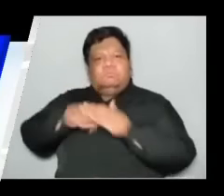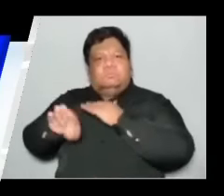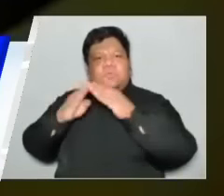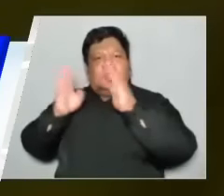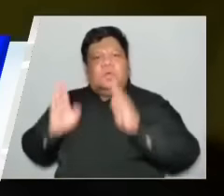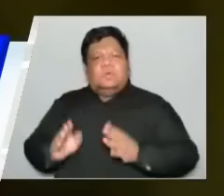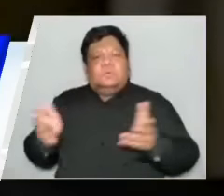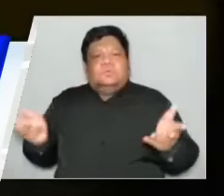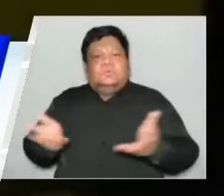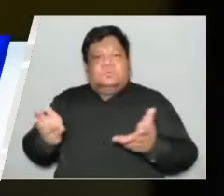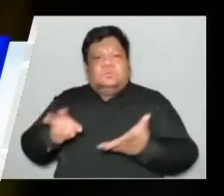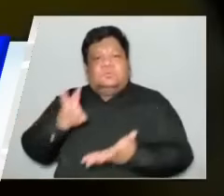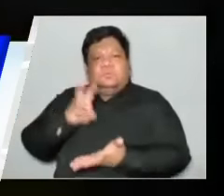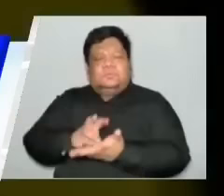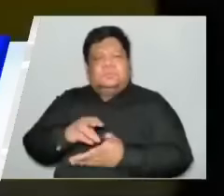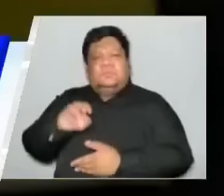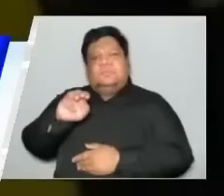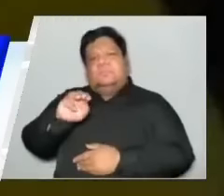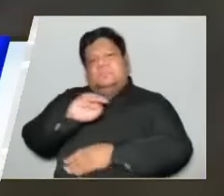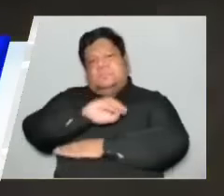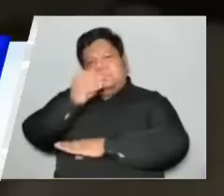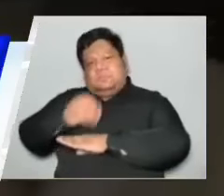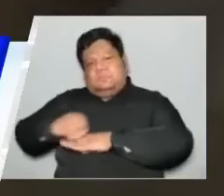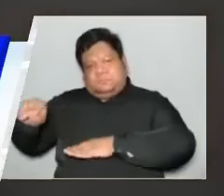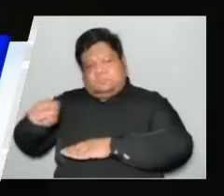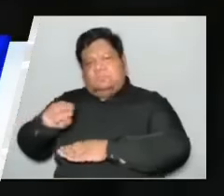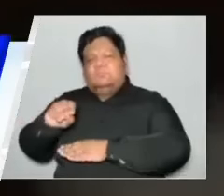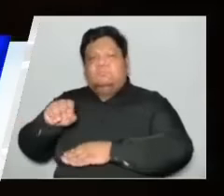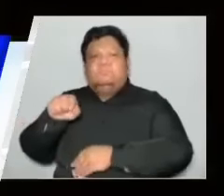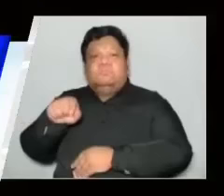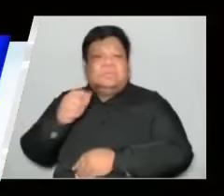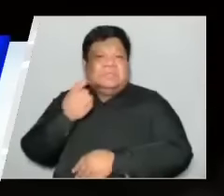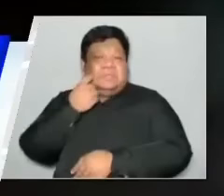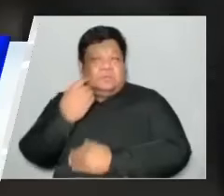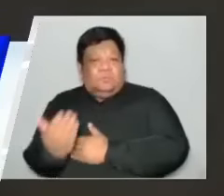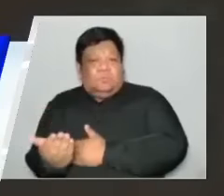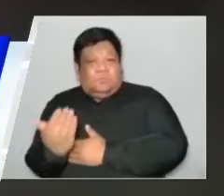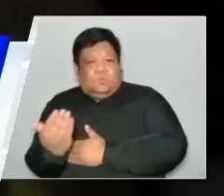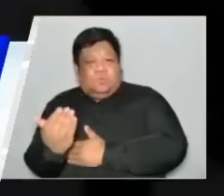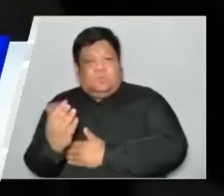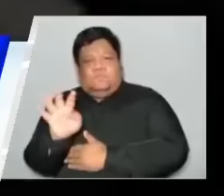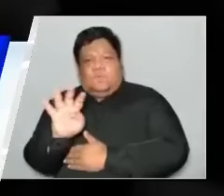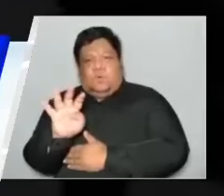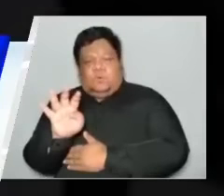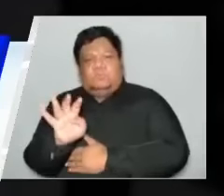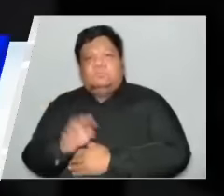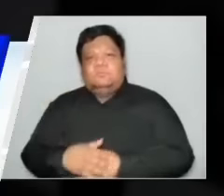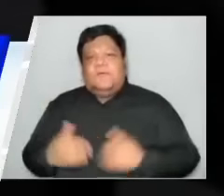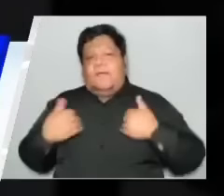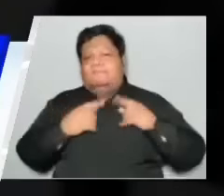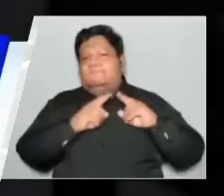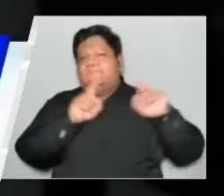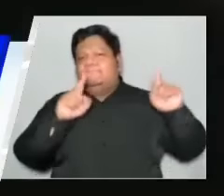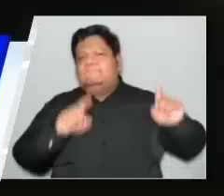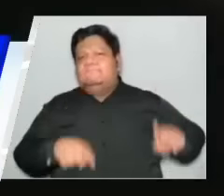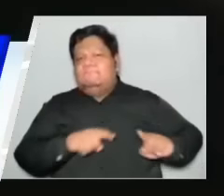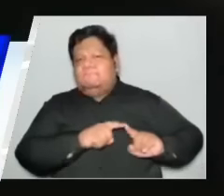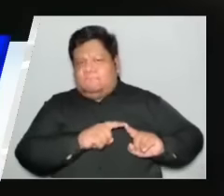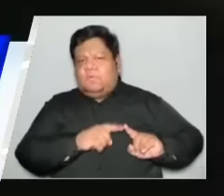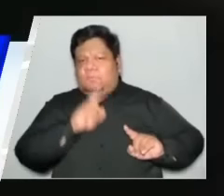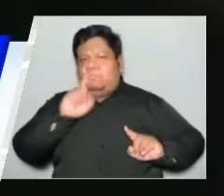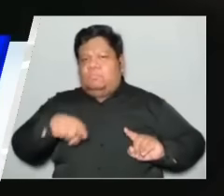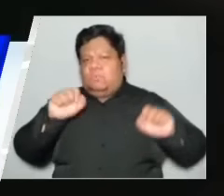Misamis Oriental, alas 4 ng umaga kanina. Isang search warrant operation ang ikinasa laban sa 4 na personalidad